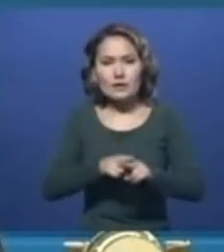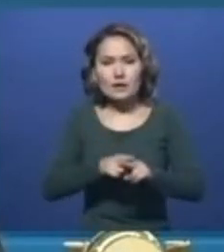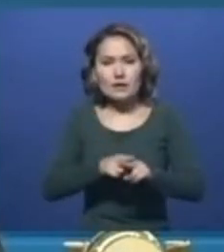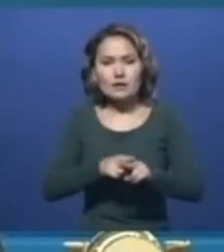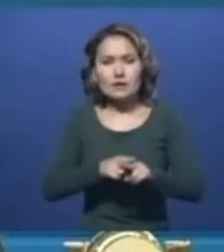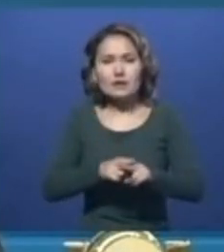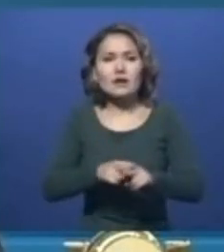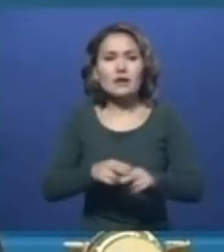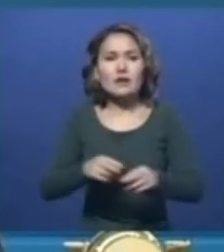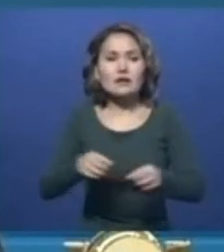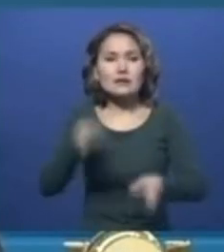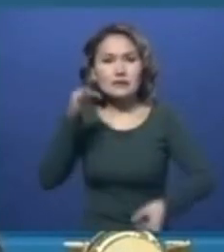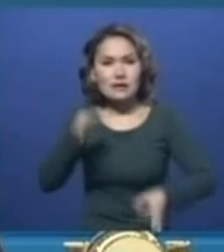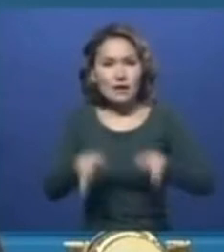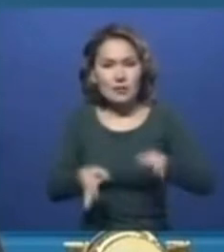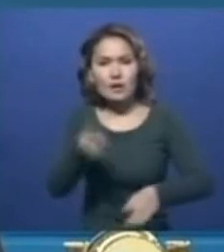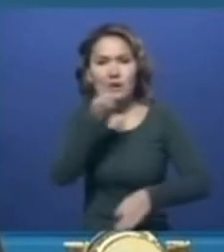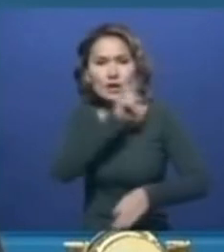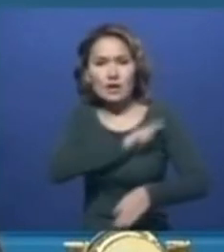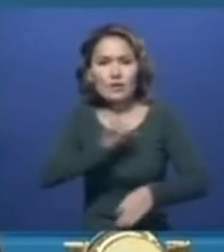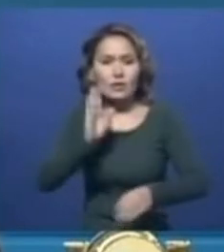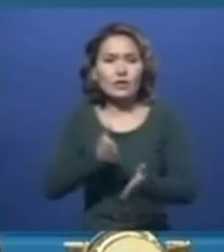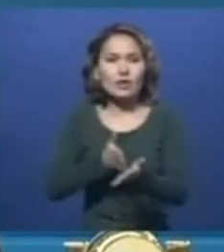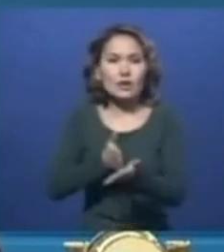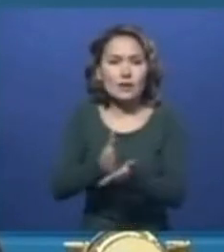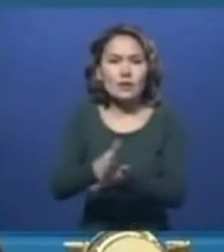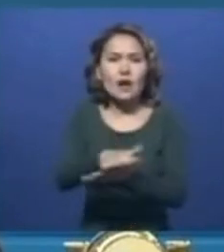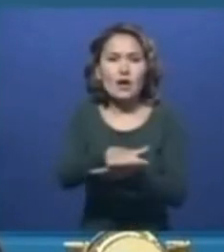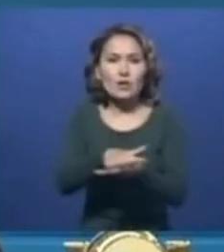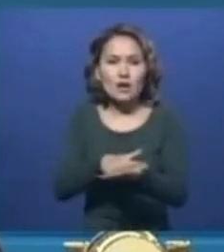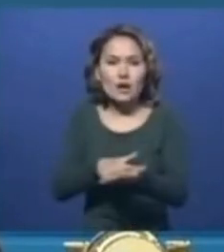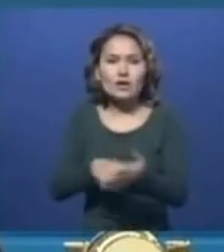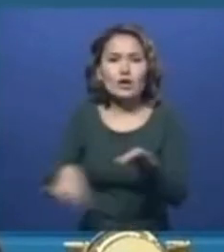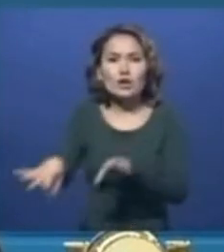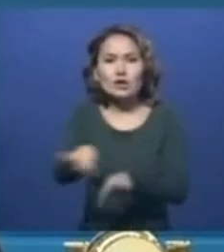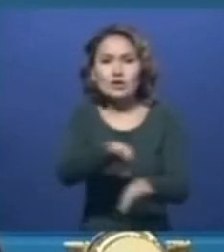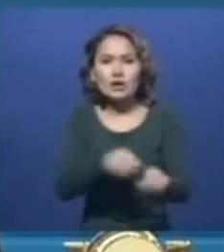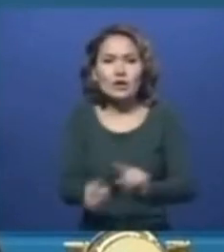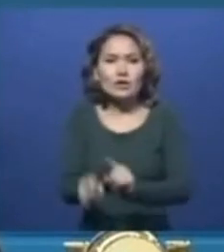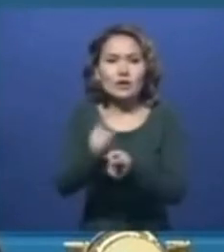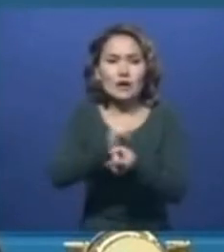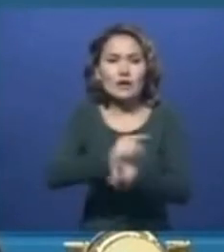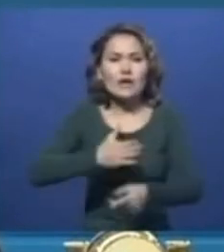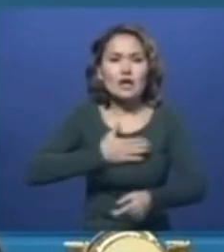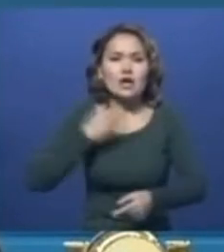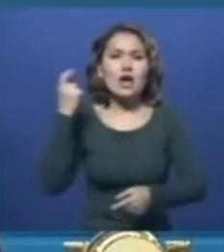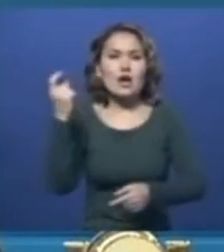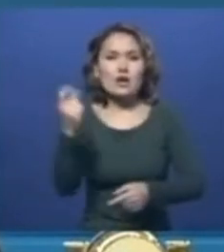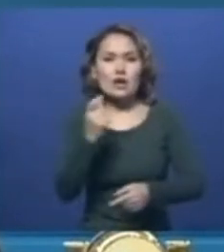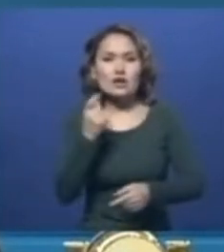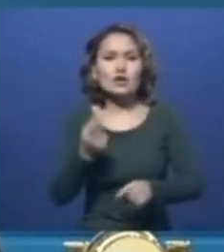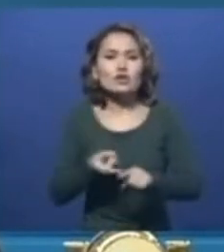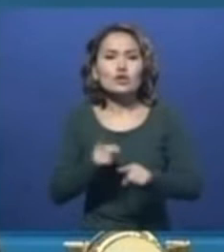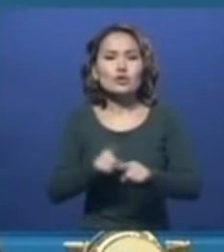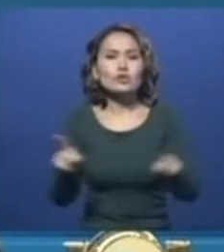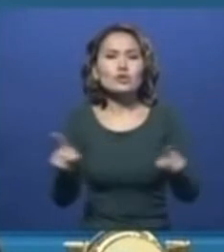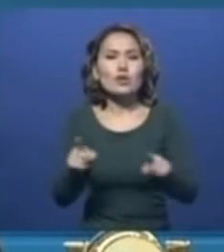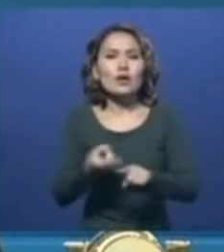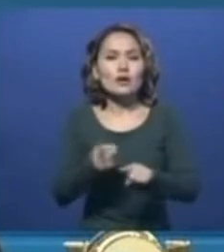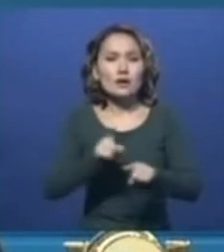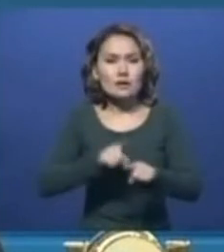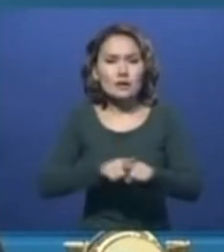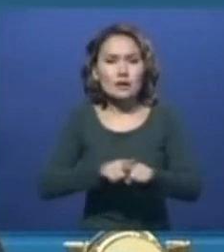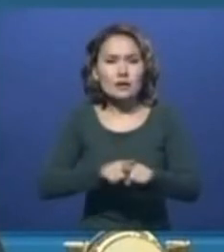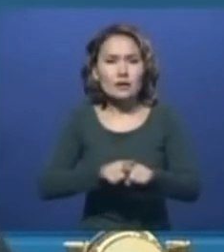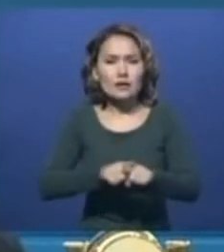контрцикличный характер и будет направлена на продолжение структурных реформ нашей экономики. Что это означает? В